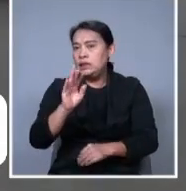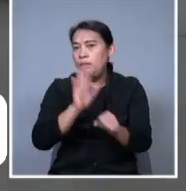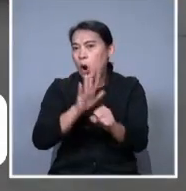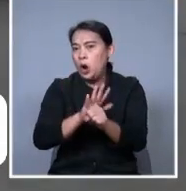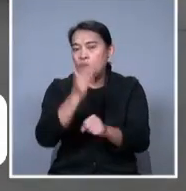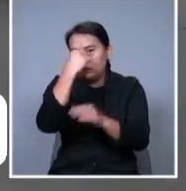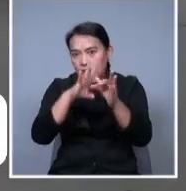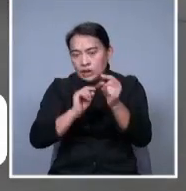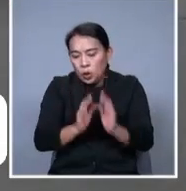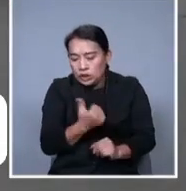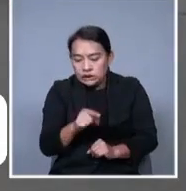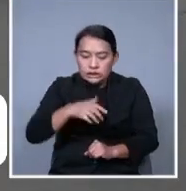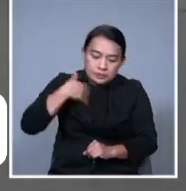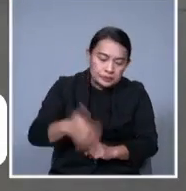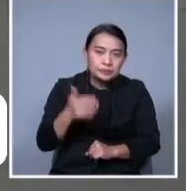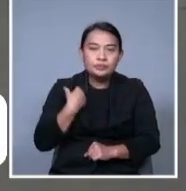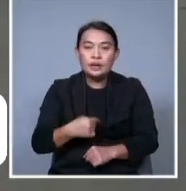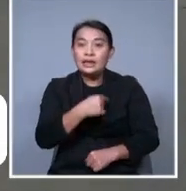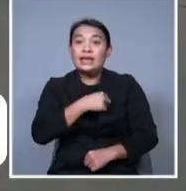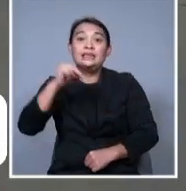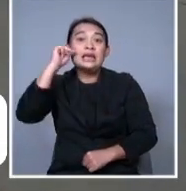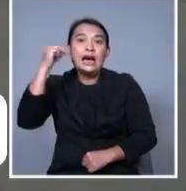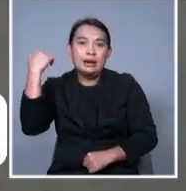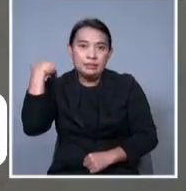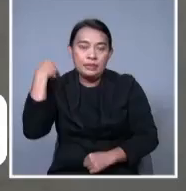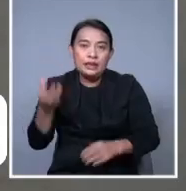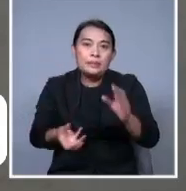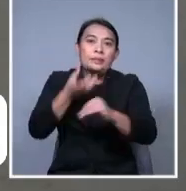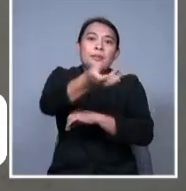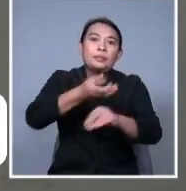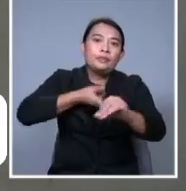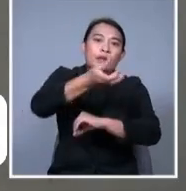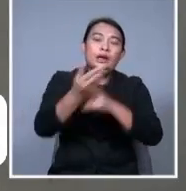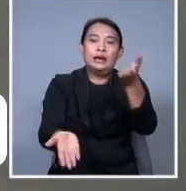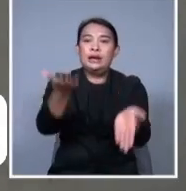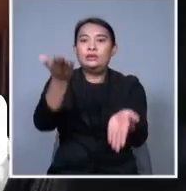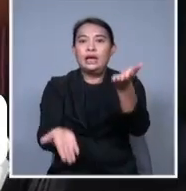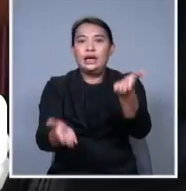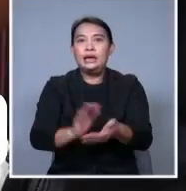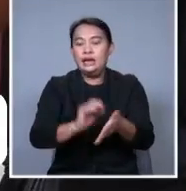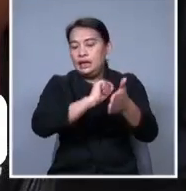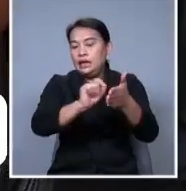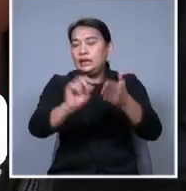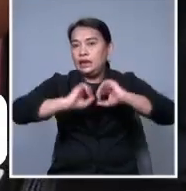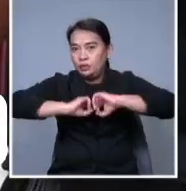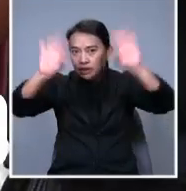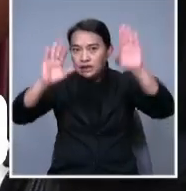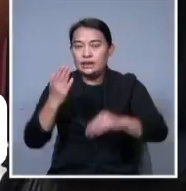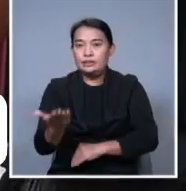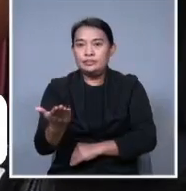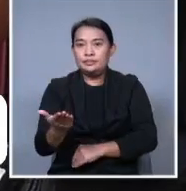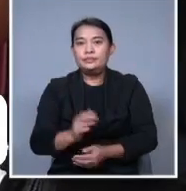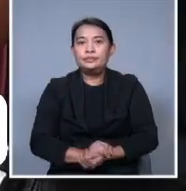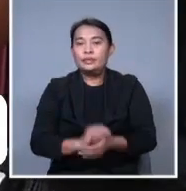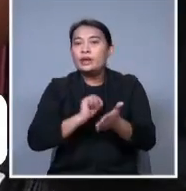ที่เดือดร้อนต้องการอีกเยอะและหากท่านมีน้ำใจใส่เพิ่มตามศรัทธาอันนี้ก็เขียนไปให้เห็นได้ชัดเจนเลยนะครับว่าขอ